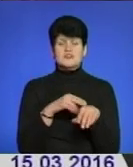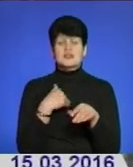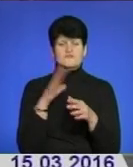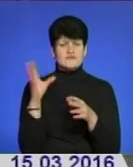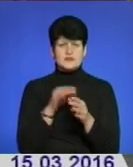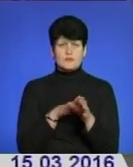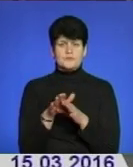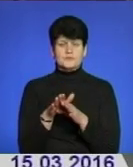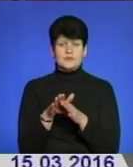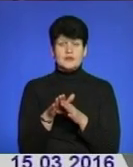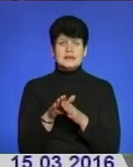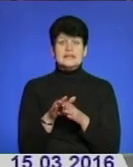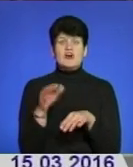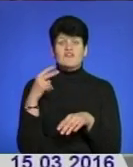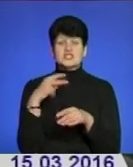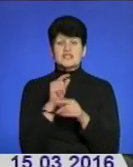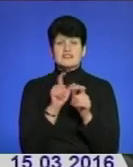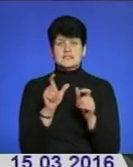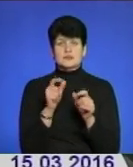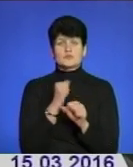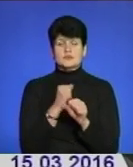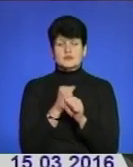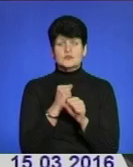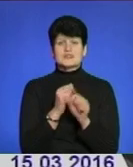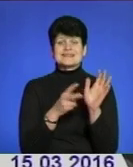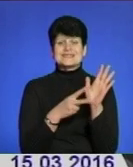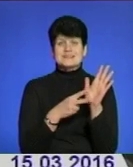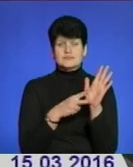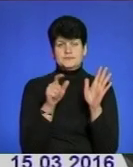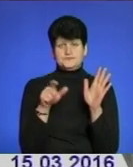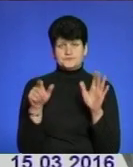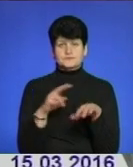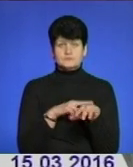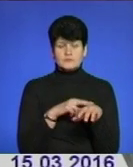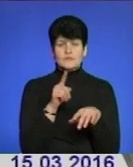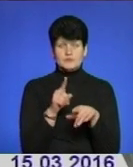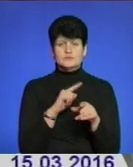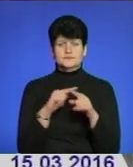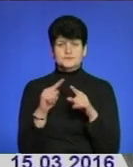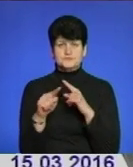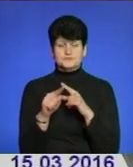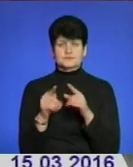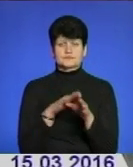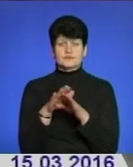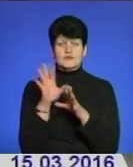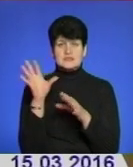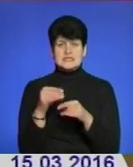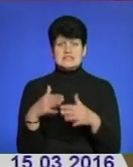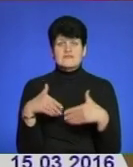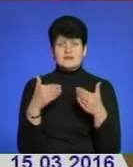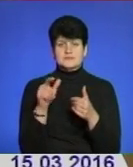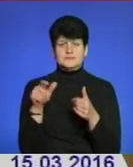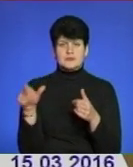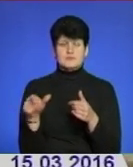На Вишнівецькій поліцейській станції працюватимуть семеро досвідчених працівників поліції. Вони оперативно реагуватимуть на усі звернення громадян